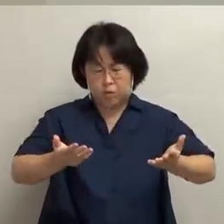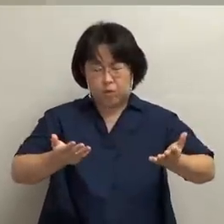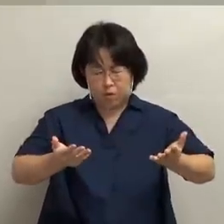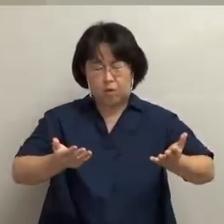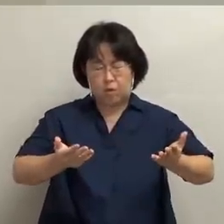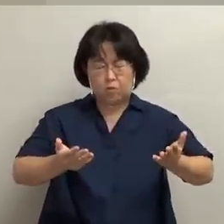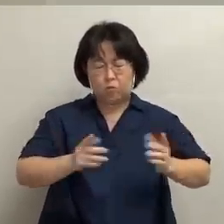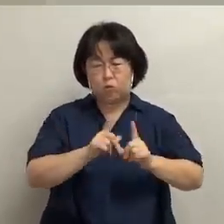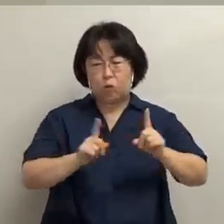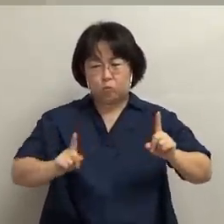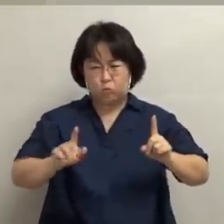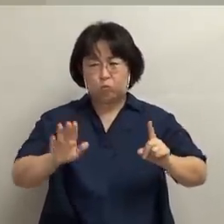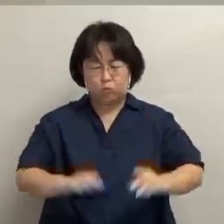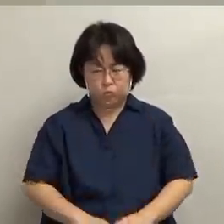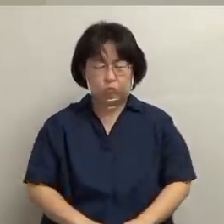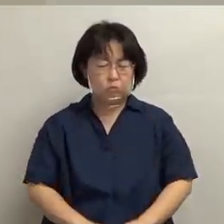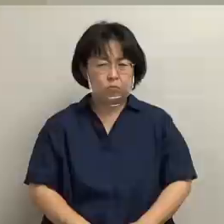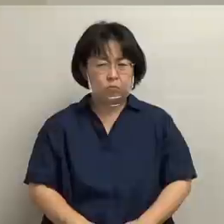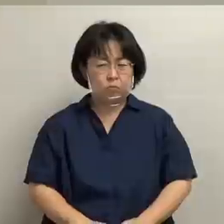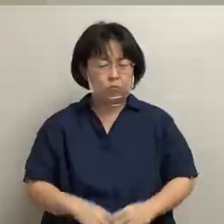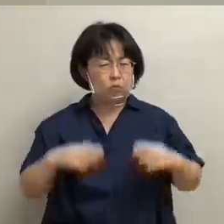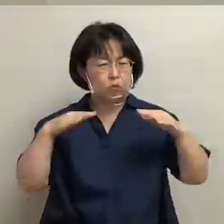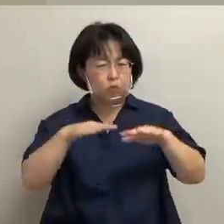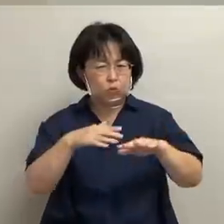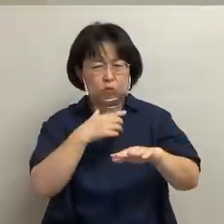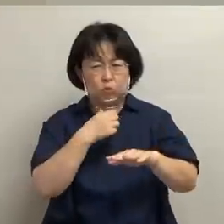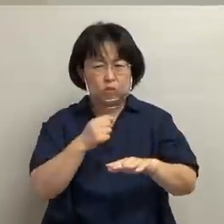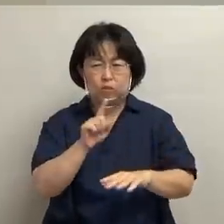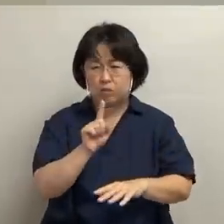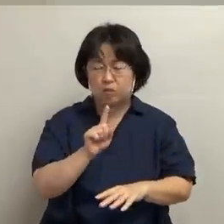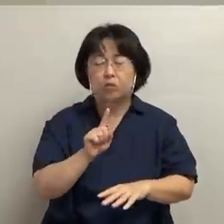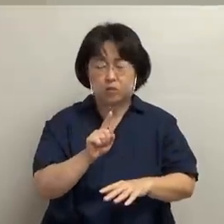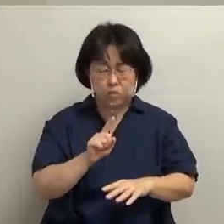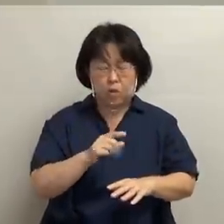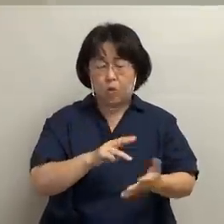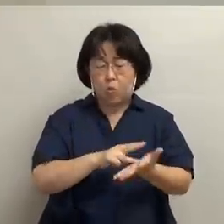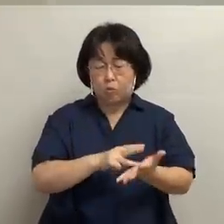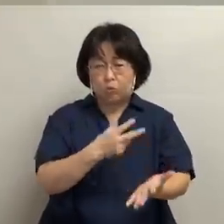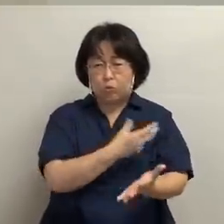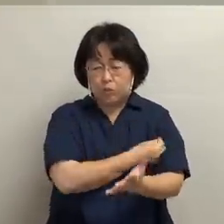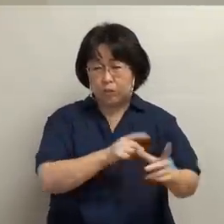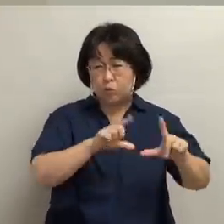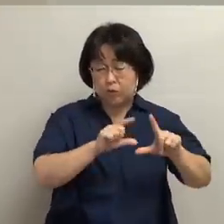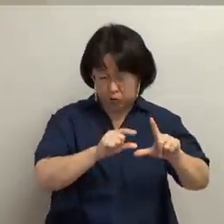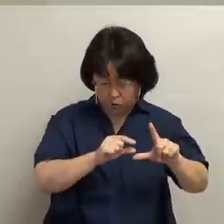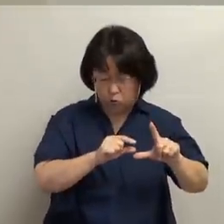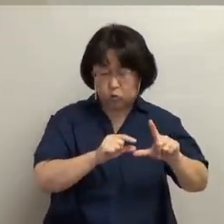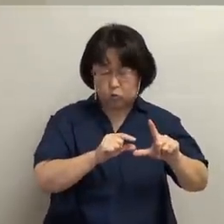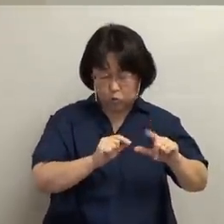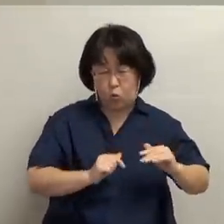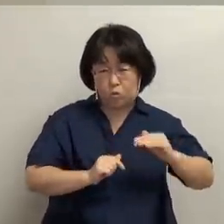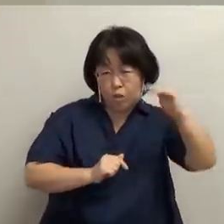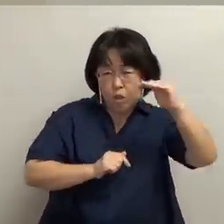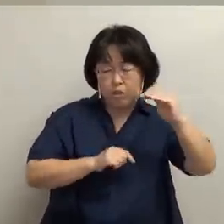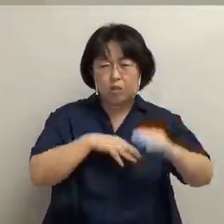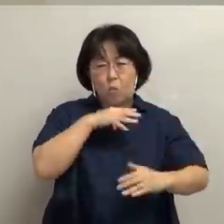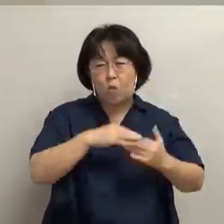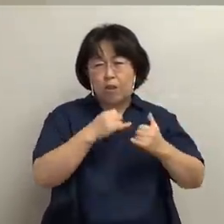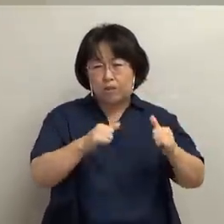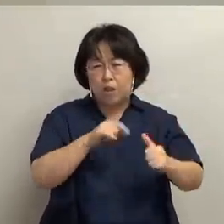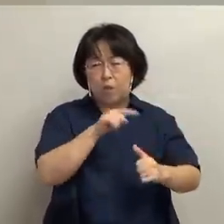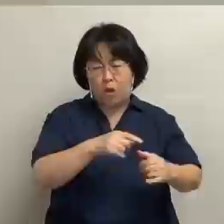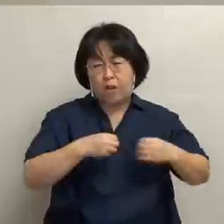た注目していただきたいのはワクチン接種率の高い高齢者ほど完成者数が